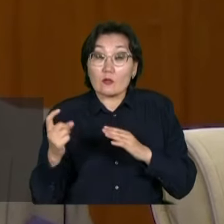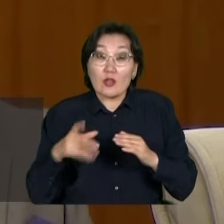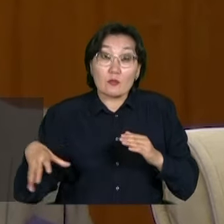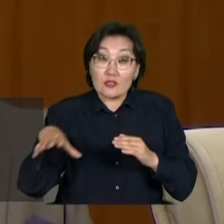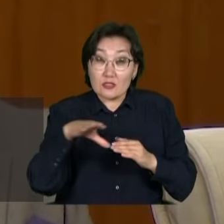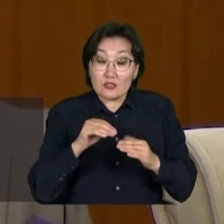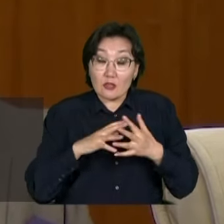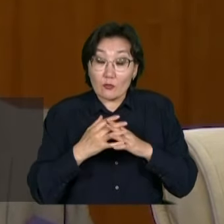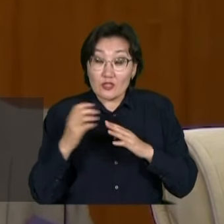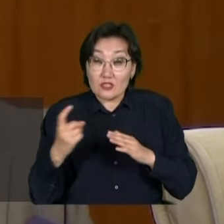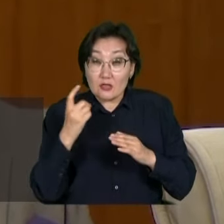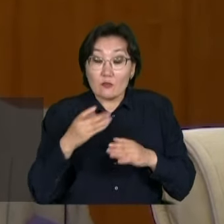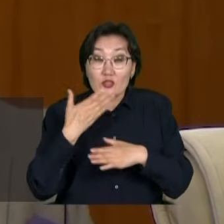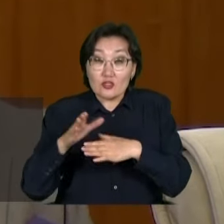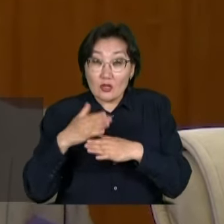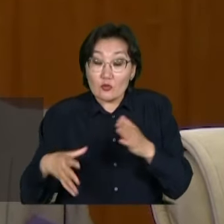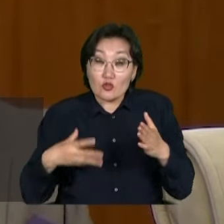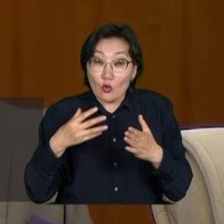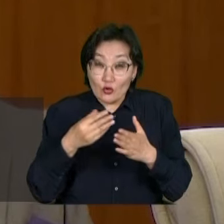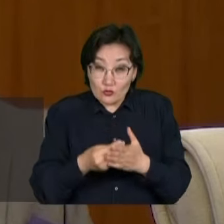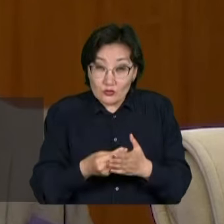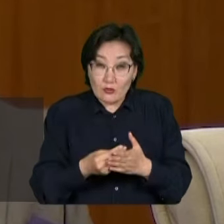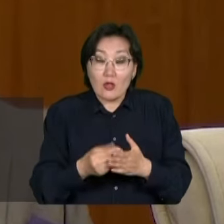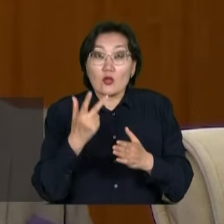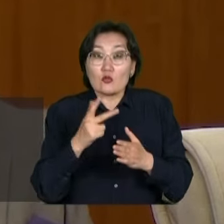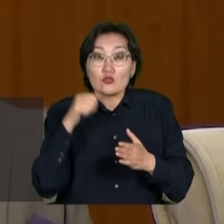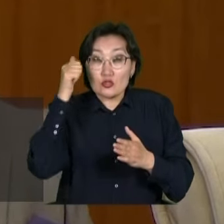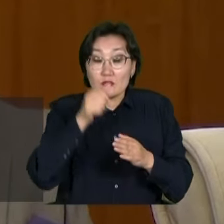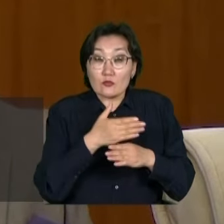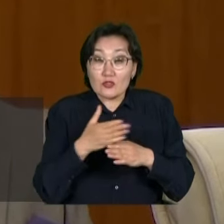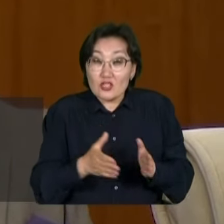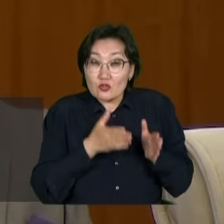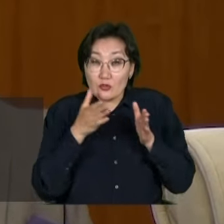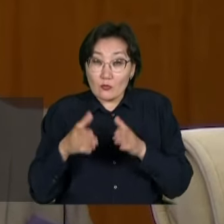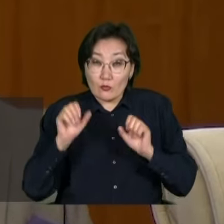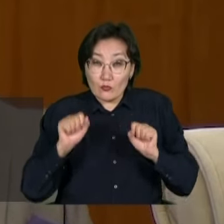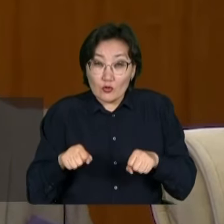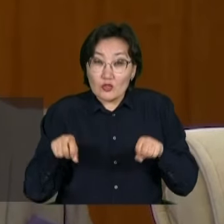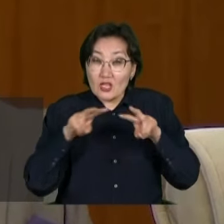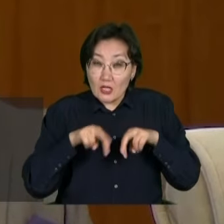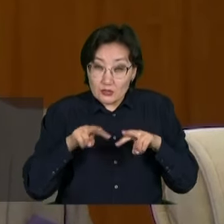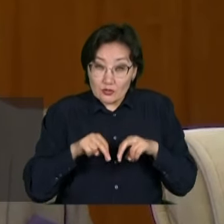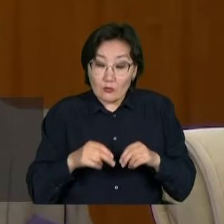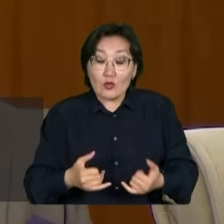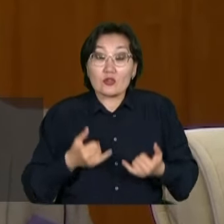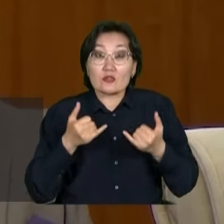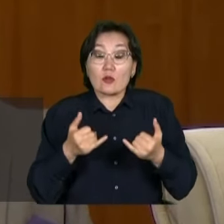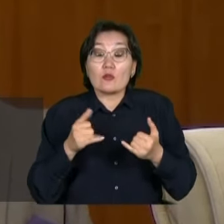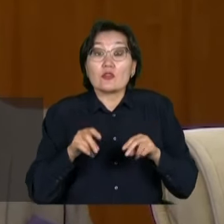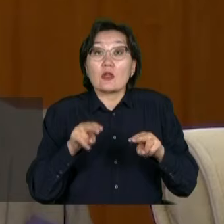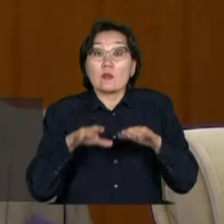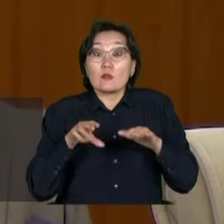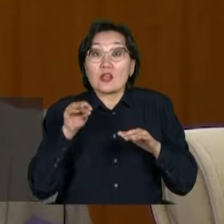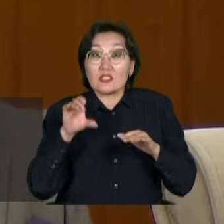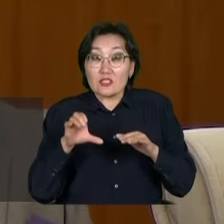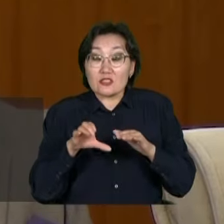барлық ауыл шаруашылық несиелерін төлеуді 3 жылға дейін шегеру мүмкіндігін қарастыру. Құрметпен парламент